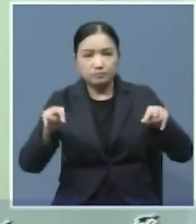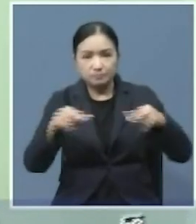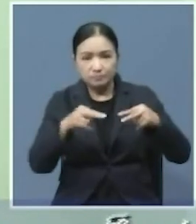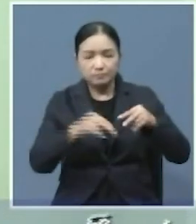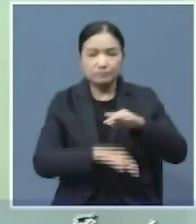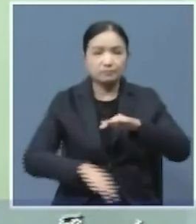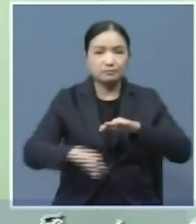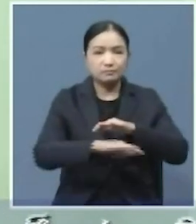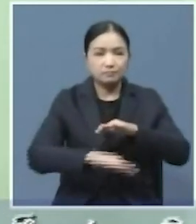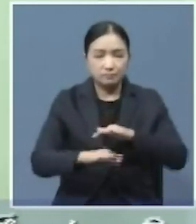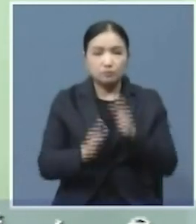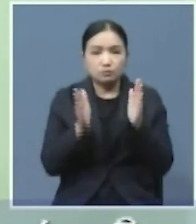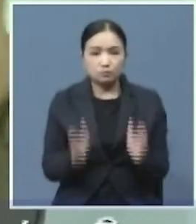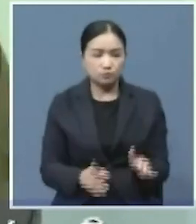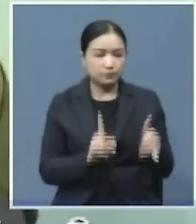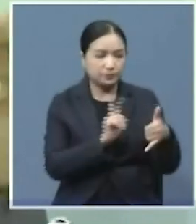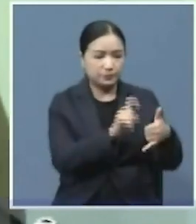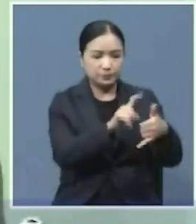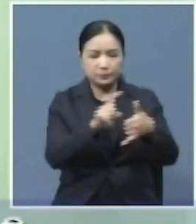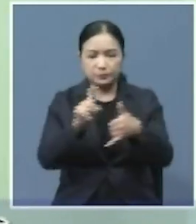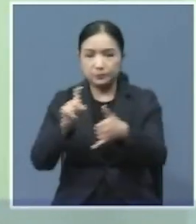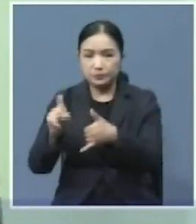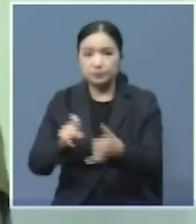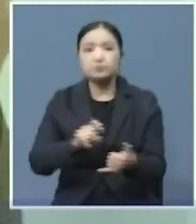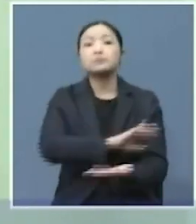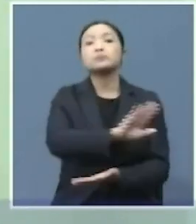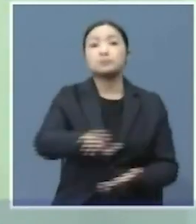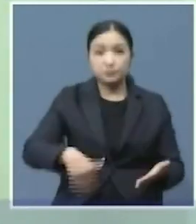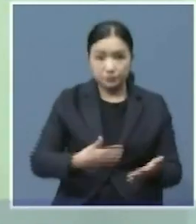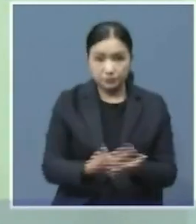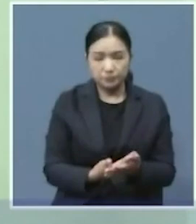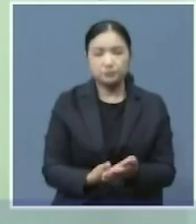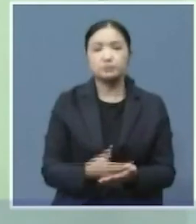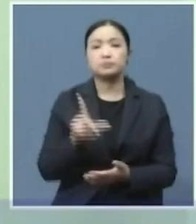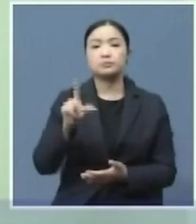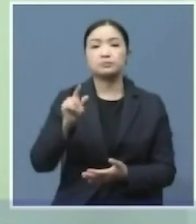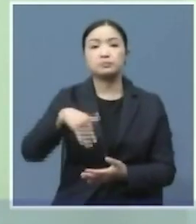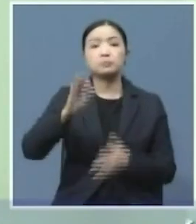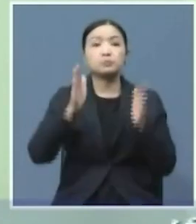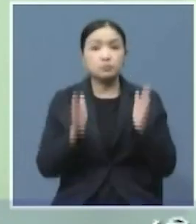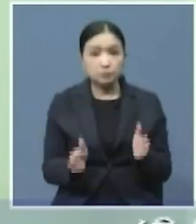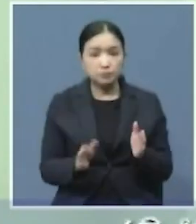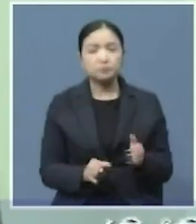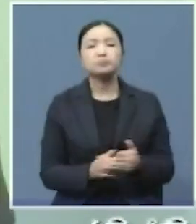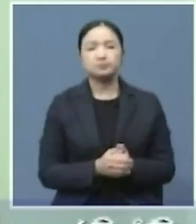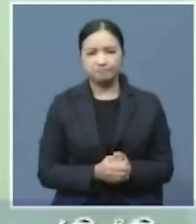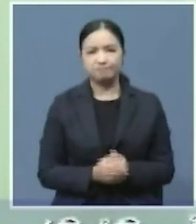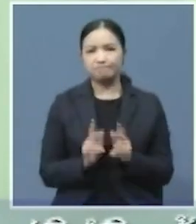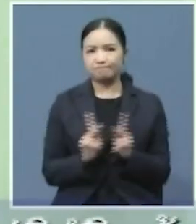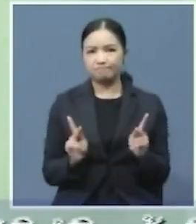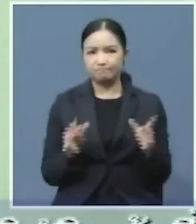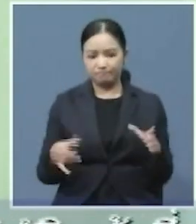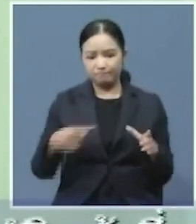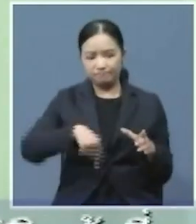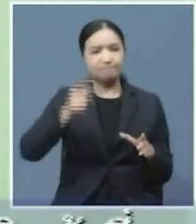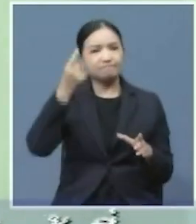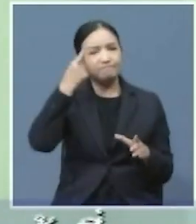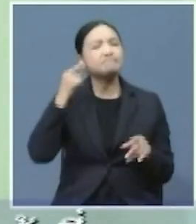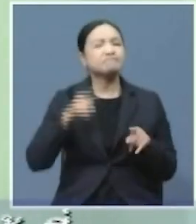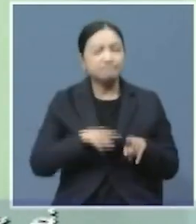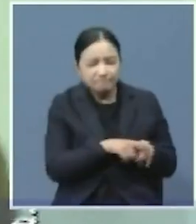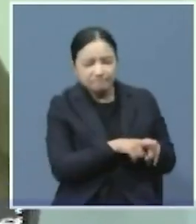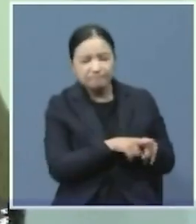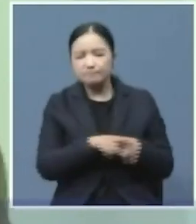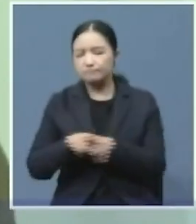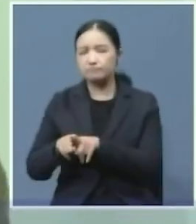สอบปากคำพยานบุคคลที่เกี่ยวข้องทั้งหมดที่ผมบอกไปเกือบ 30คนเนี่ยนะครับทางคณะกรรมการมีความเห็นไปในทิศทาง